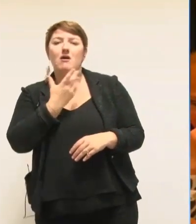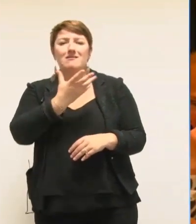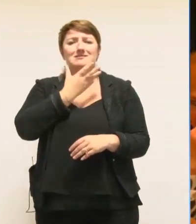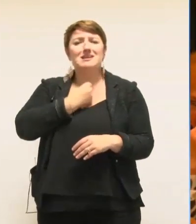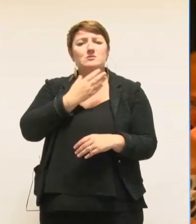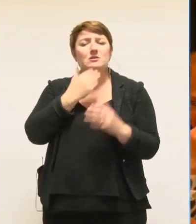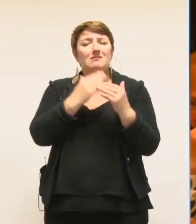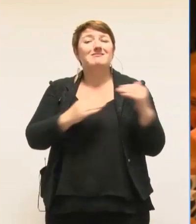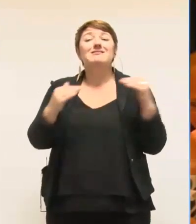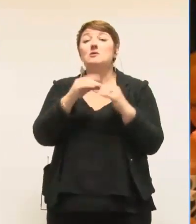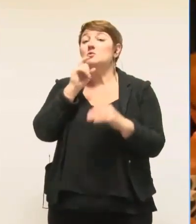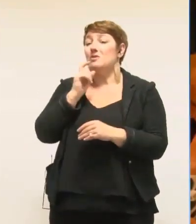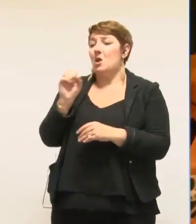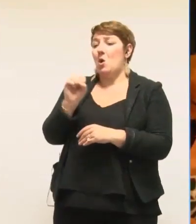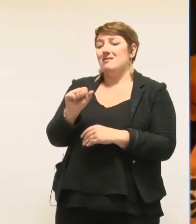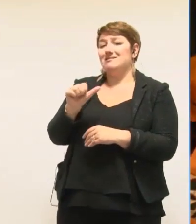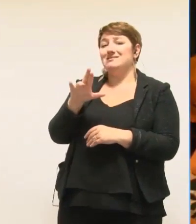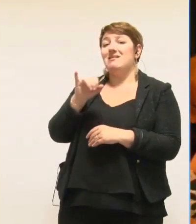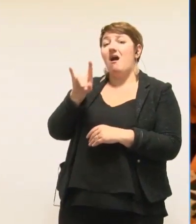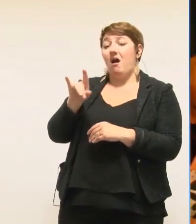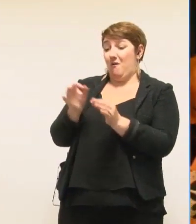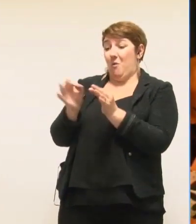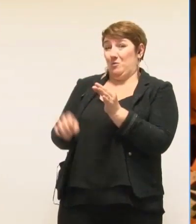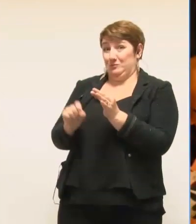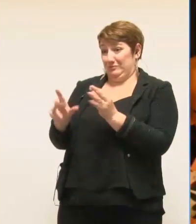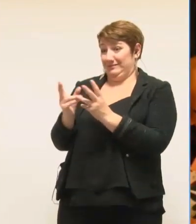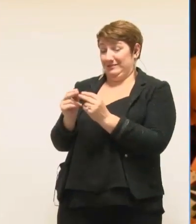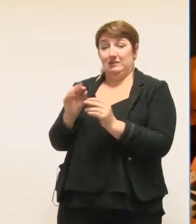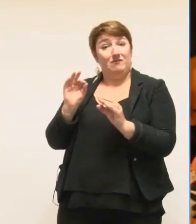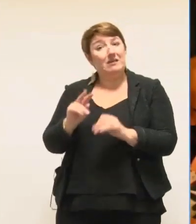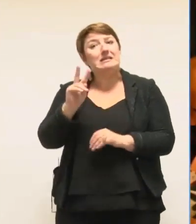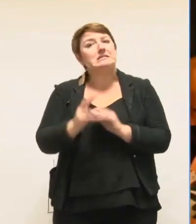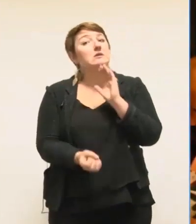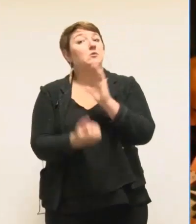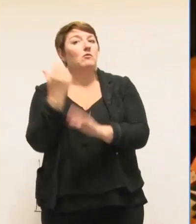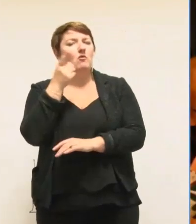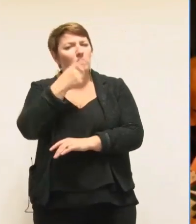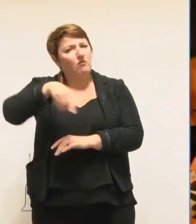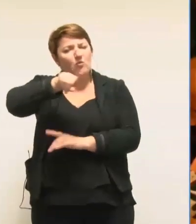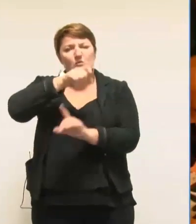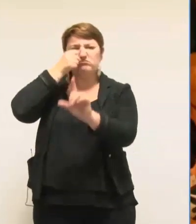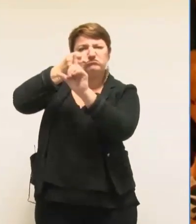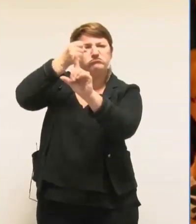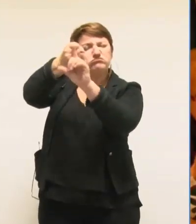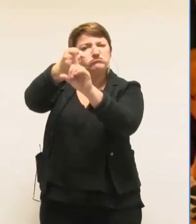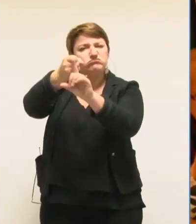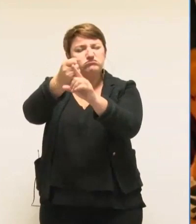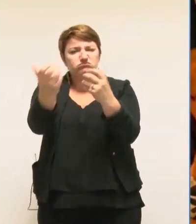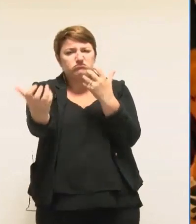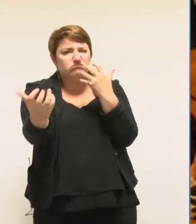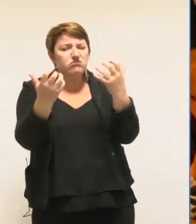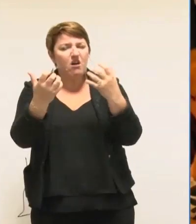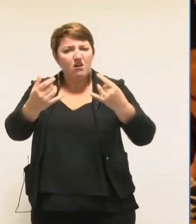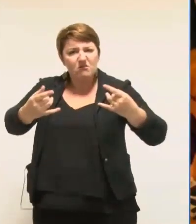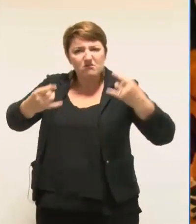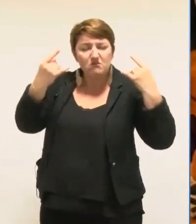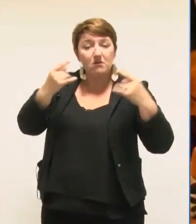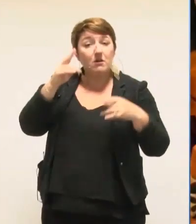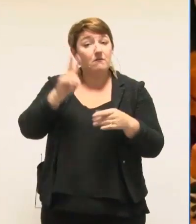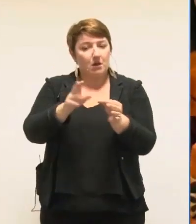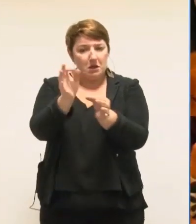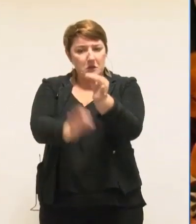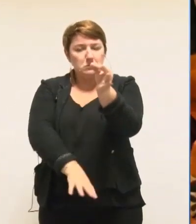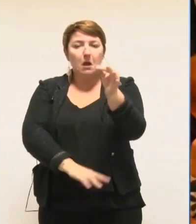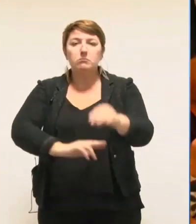a conclu là-dessus. C'est vrai que ça, c'est nouveau. Vous l'avez bien porté et vous l'avez mis en exergue. Ça a beaucoup d'effets, beaucoup d'impacts,